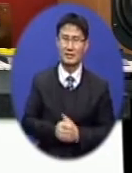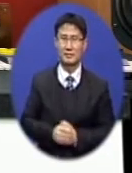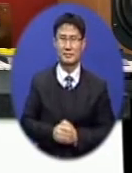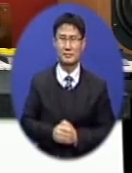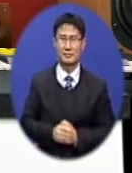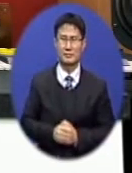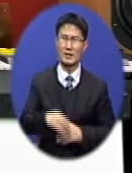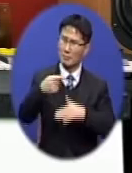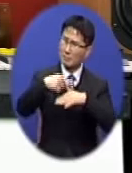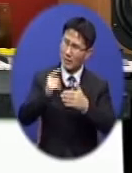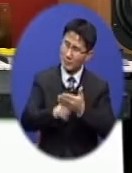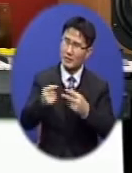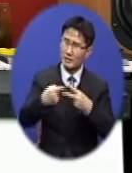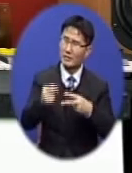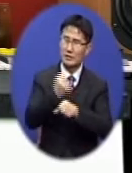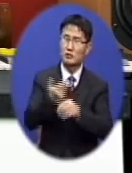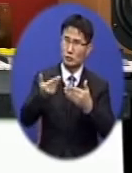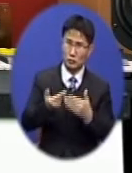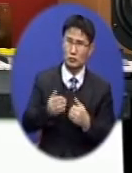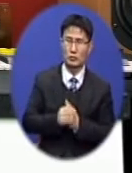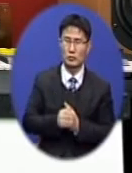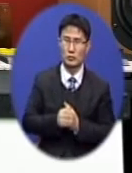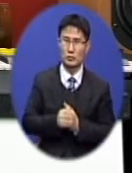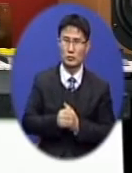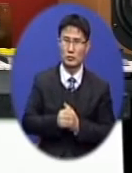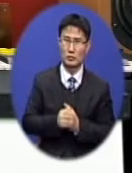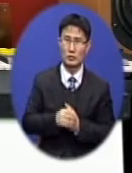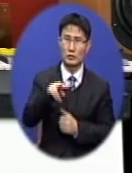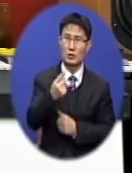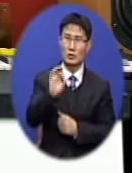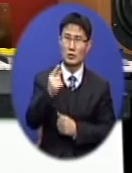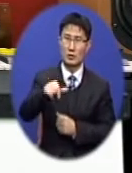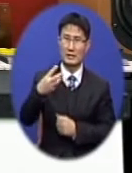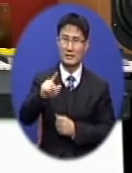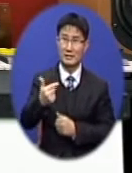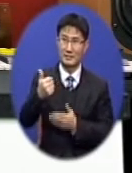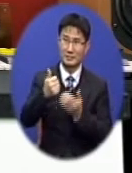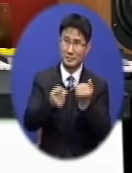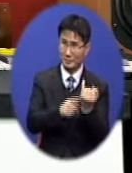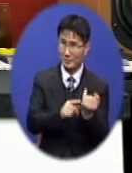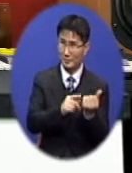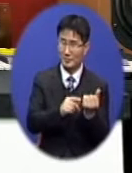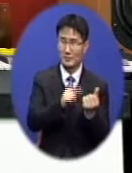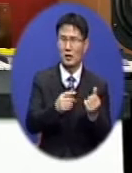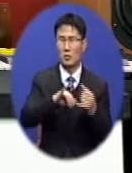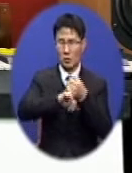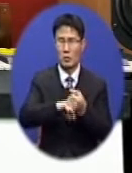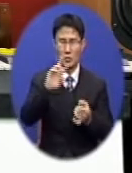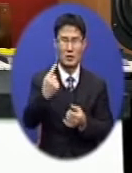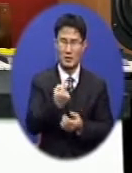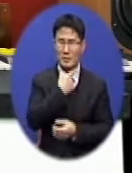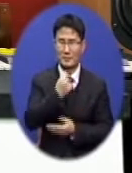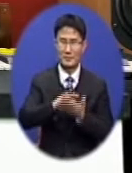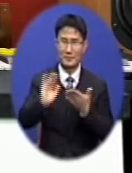그 마음을 좀 이해해 주시고 예, 우리 성홍란 분 예, 꼭 집으로 돌아오시기를 간절히 바랍니다.